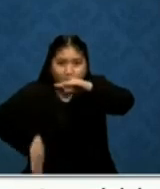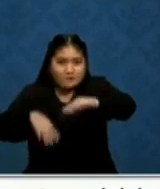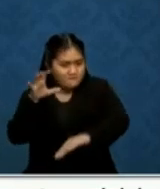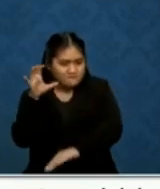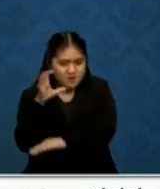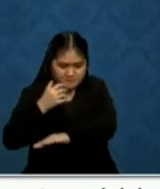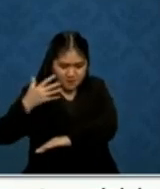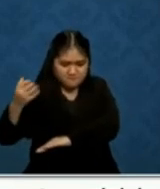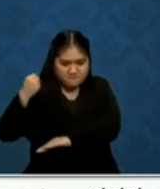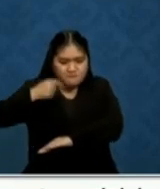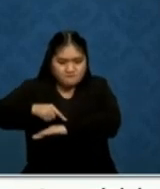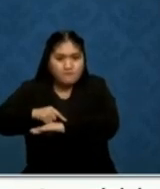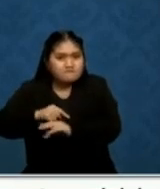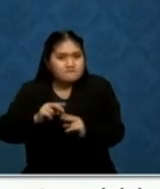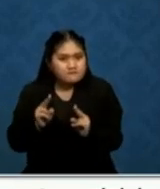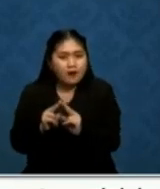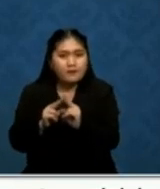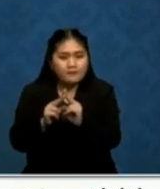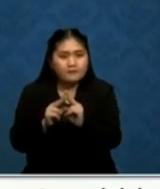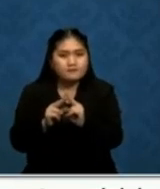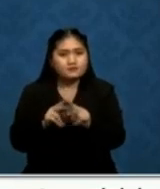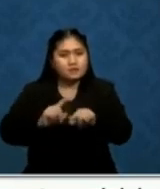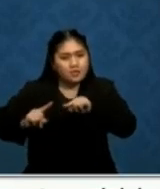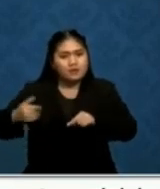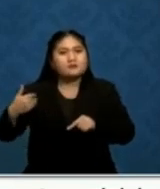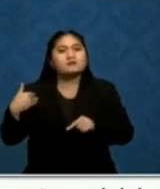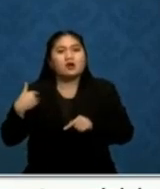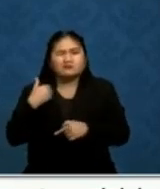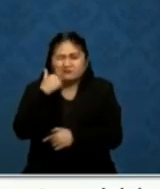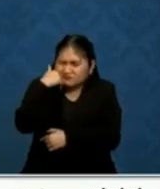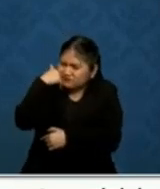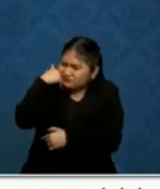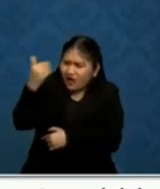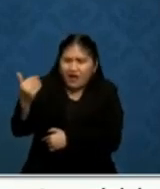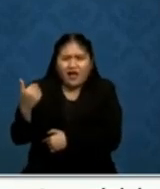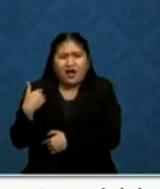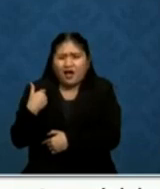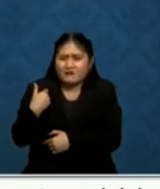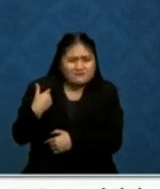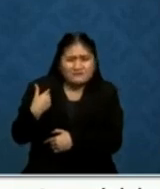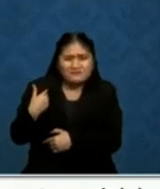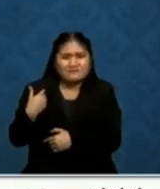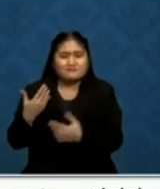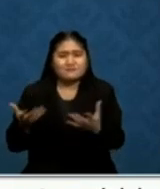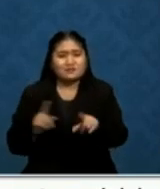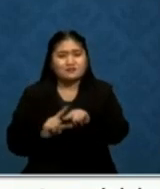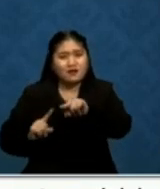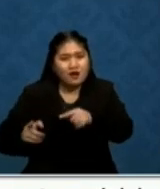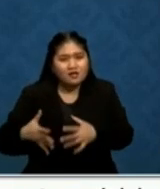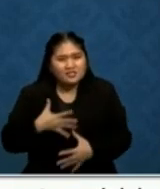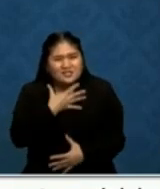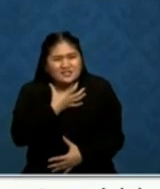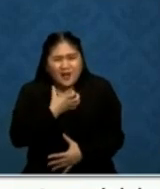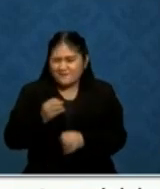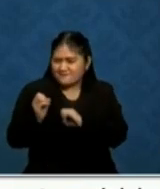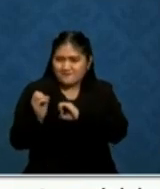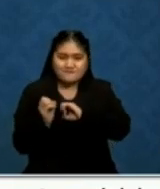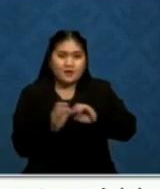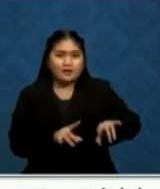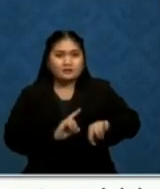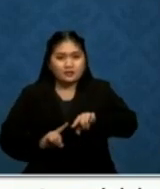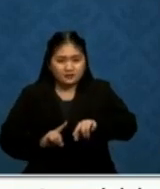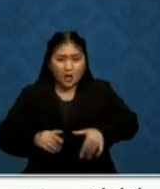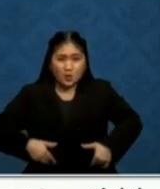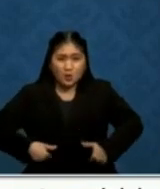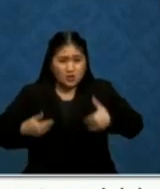เหนือกว่าให้มีเพศสัมพันธ์ด้วยทำให้เขาอับอายได้รับความถาถมแห่งความเกลียดชังทั้งในโลกจริง